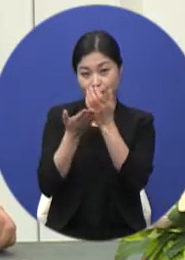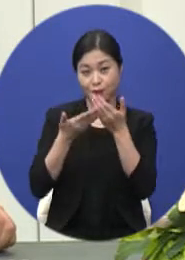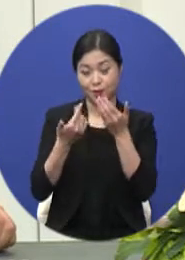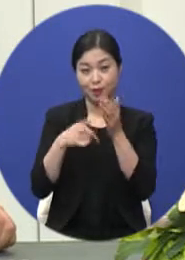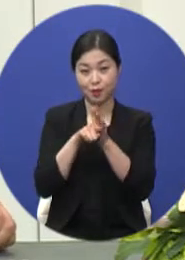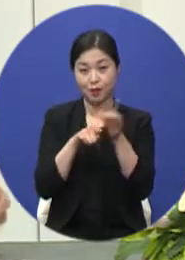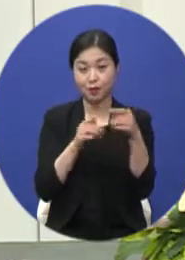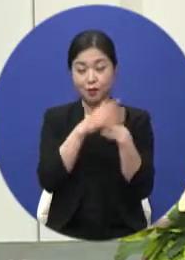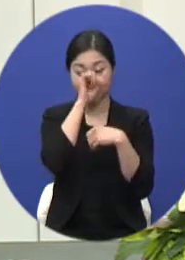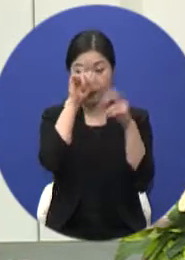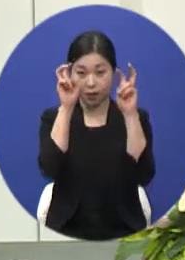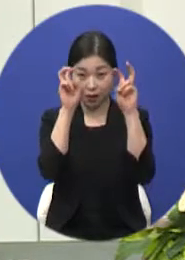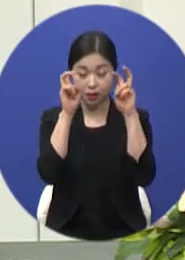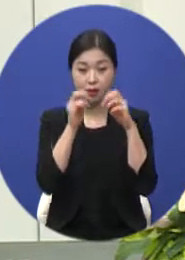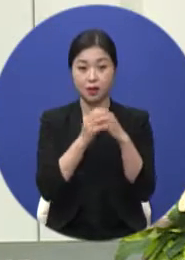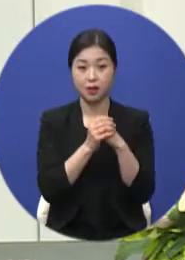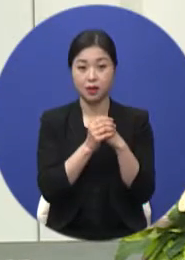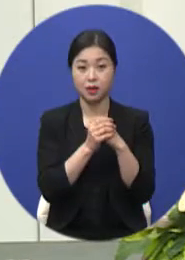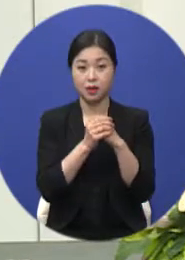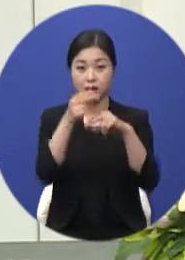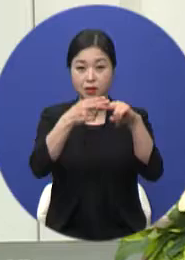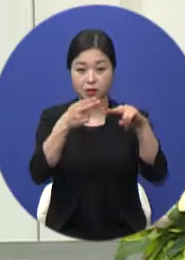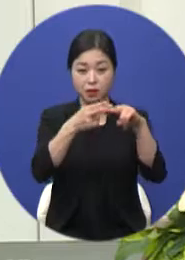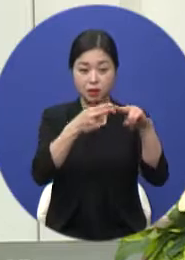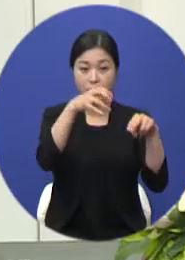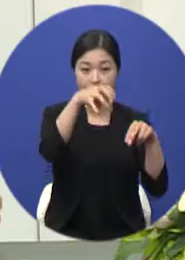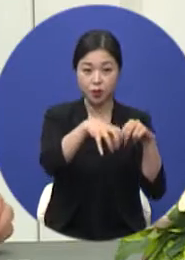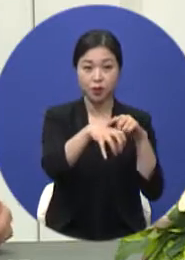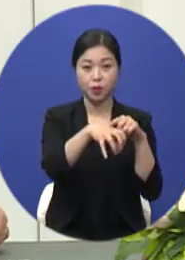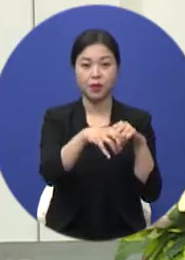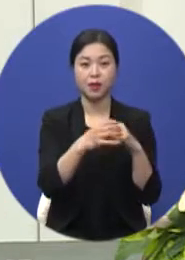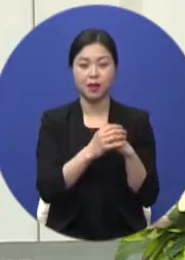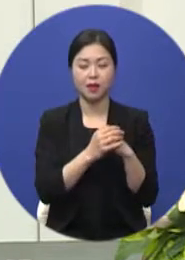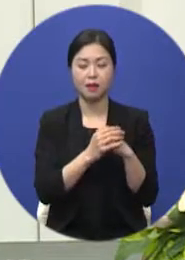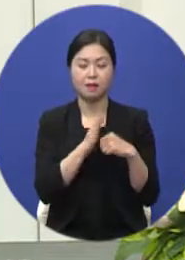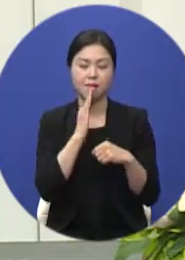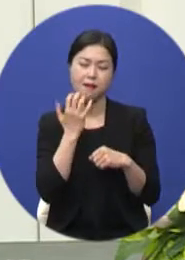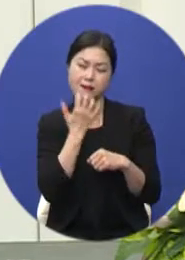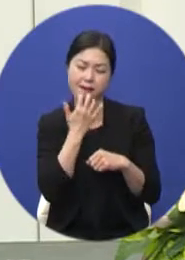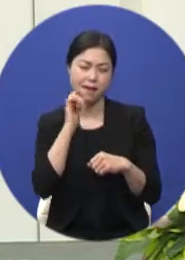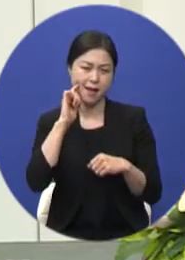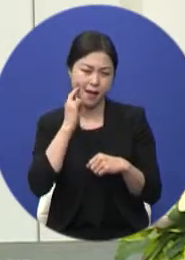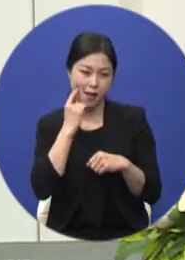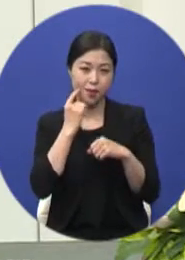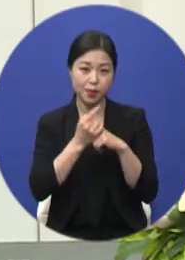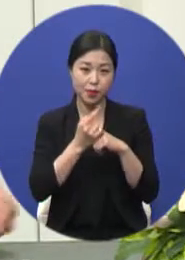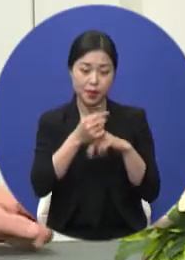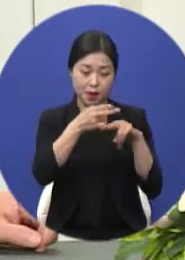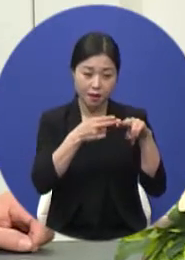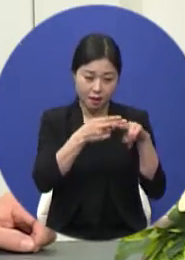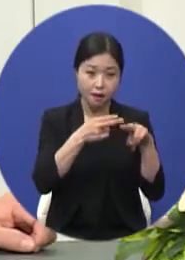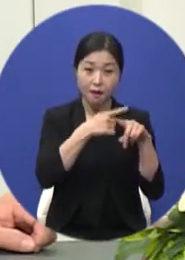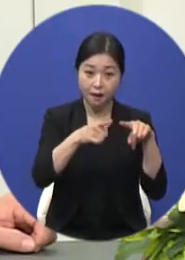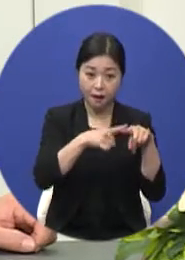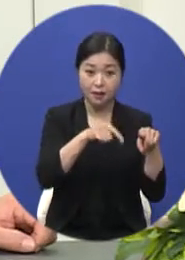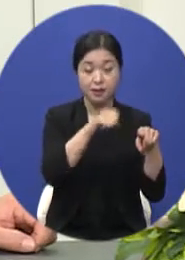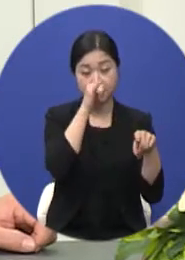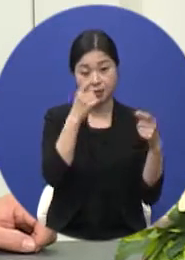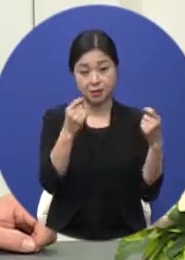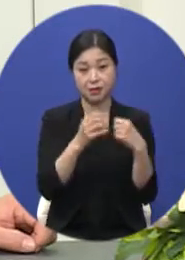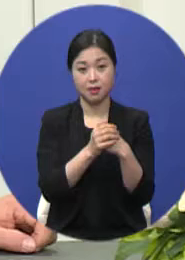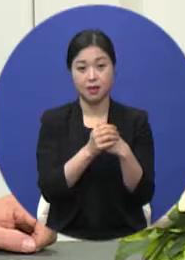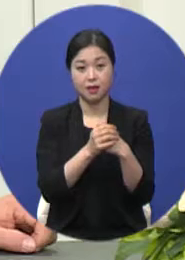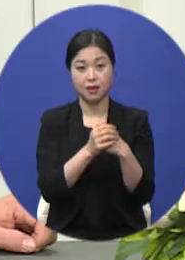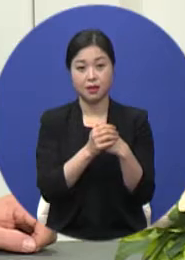회사 이름을 말씀드리지 못하면, 주방에 컬러풀한 도마 세트가 있어요. 다 재료별로 쓸 수 있는 거.